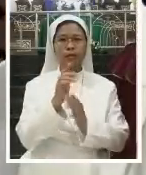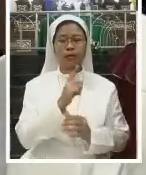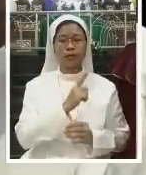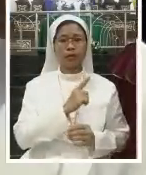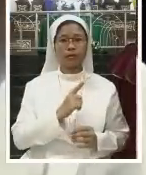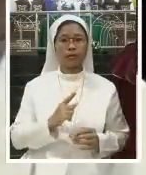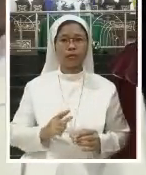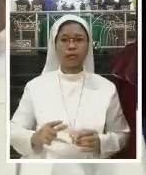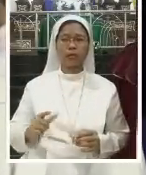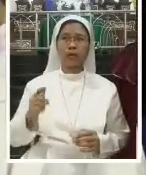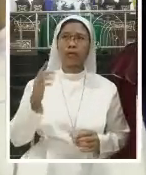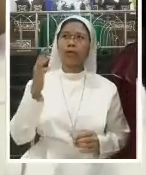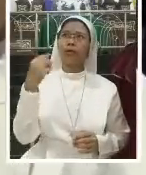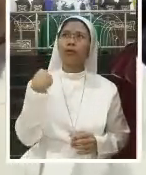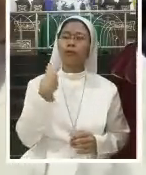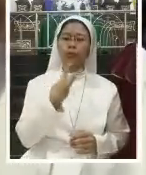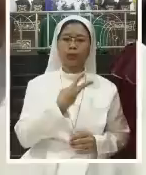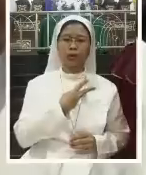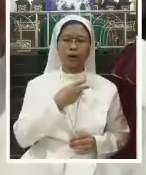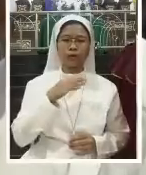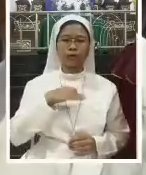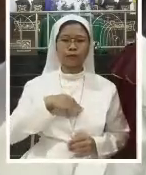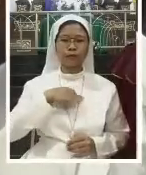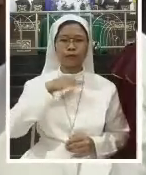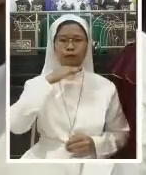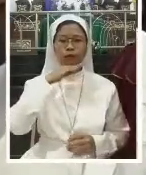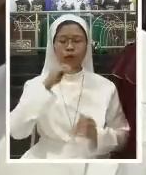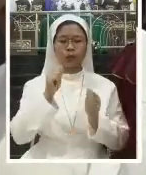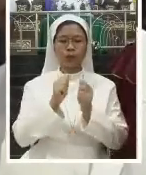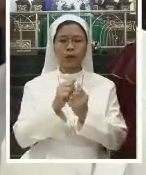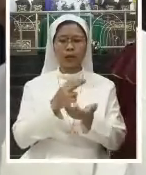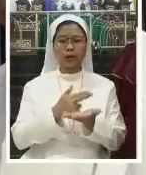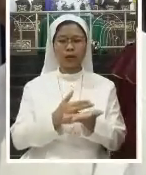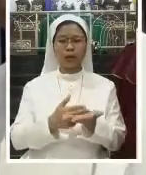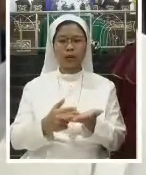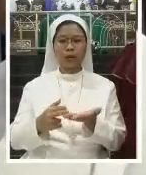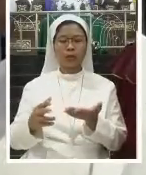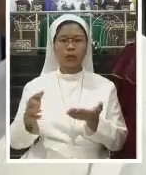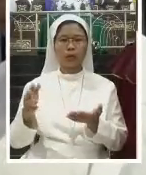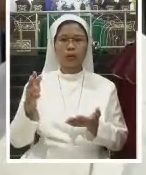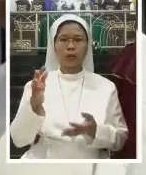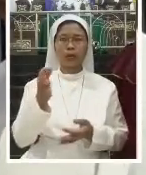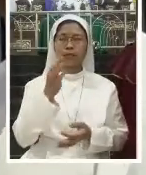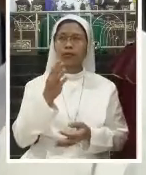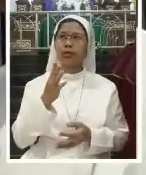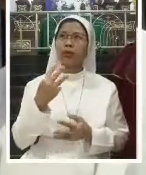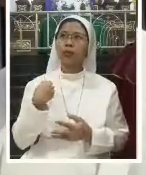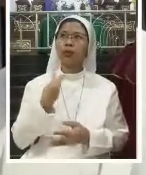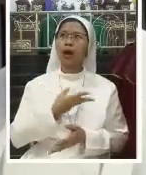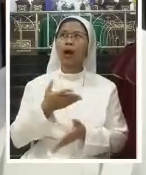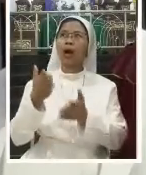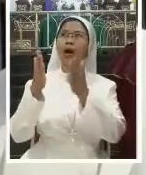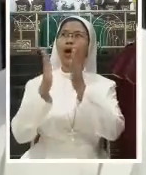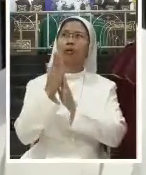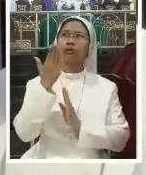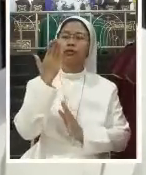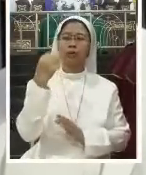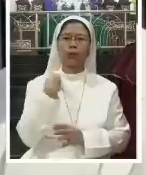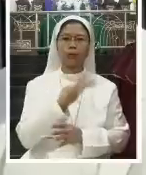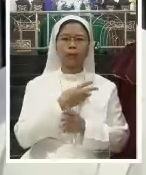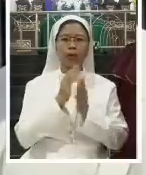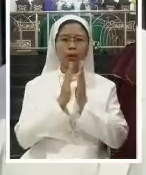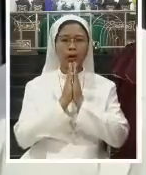kagurangnan kaming mga nabasog kan banal na atang, kaming nakikimaherak sa imo